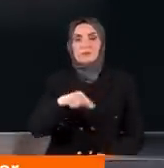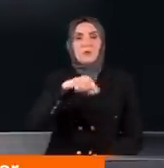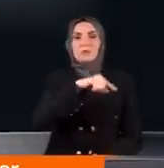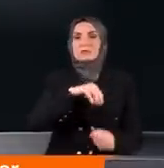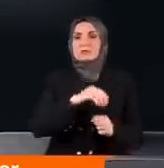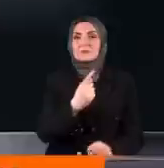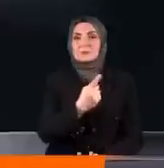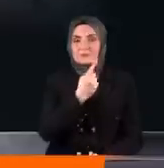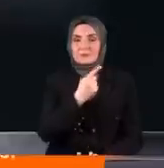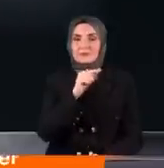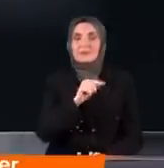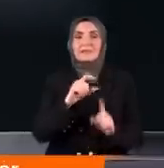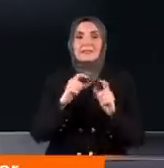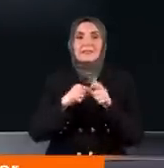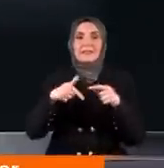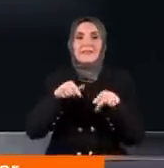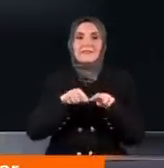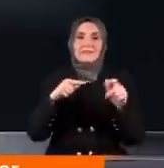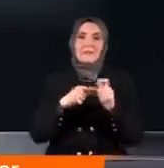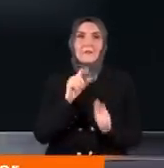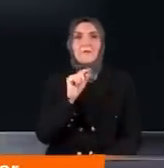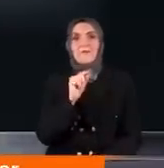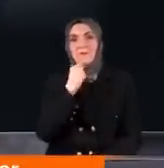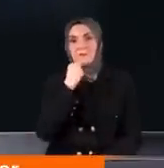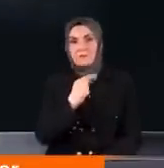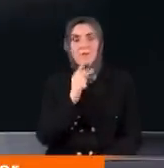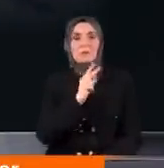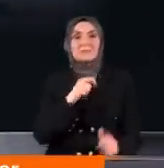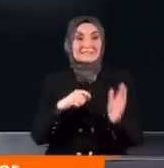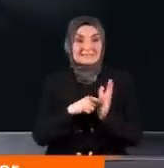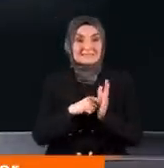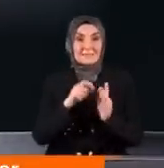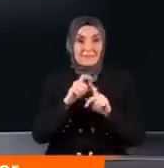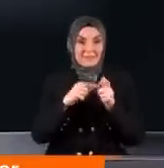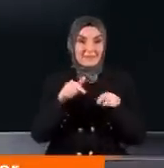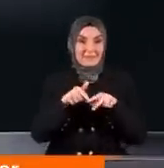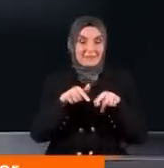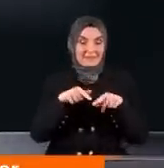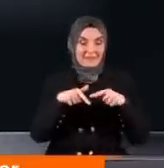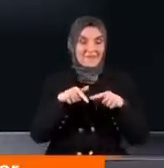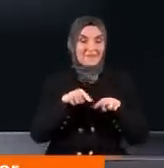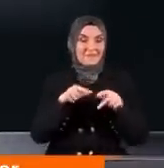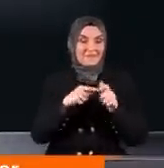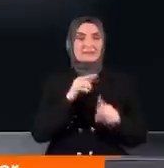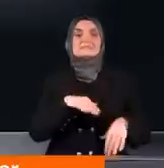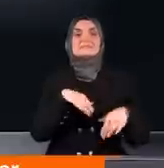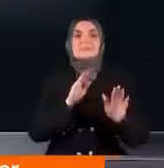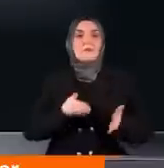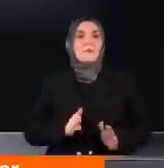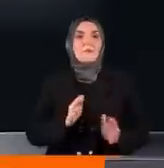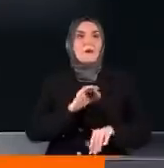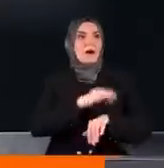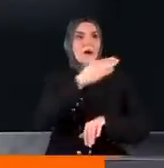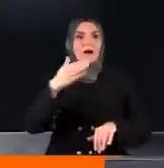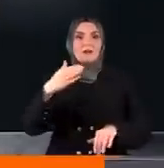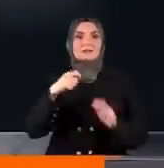bebekti. Hemen söyleyelim, bebeğin adı Defne değil. Doğduğu hastanenin adıyla kod edilen talihsiz bebek depremlerin ardından apar